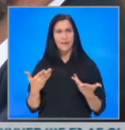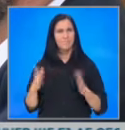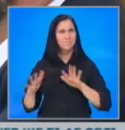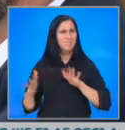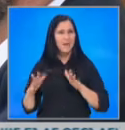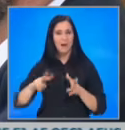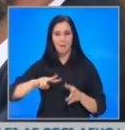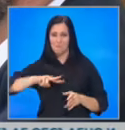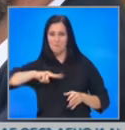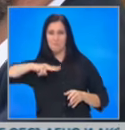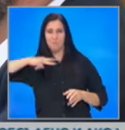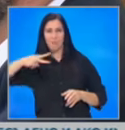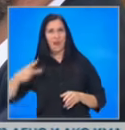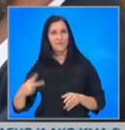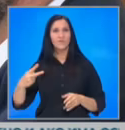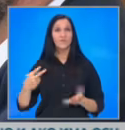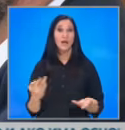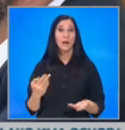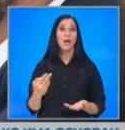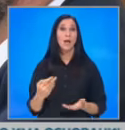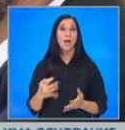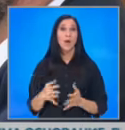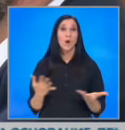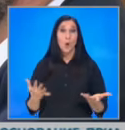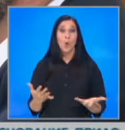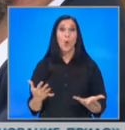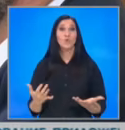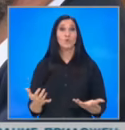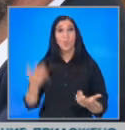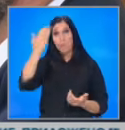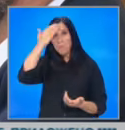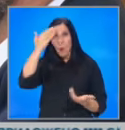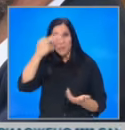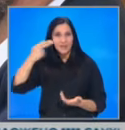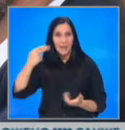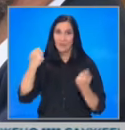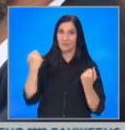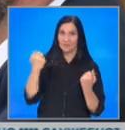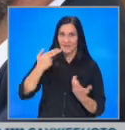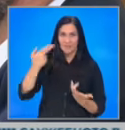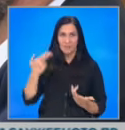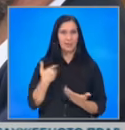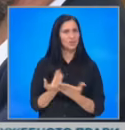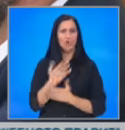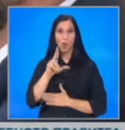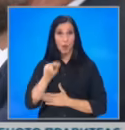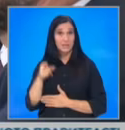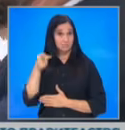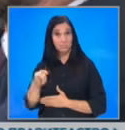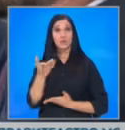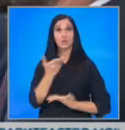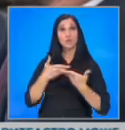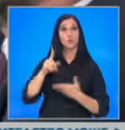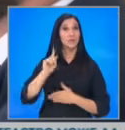някак си прехвърляме от болната глава на здравата тематиката. Аз началото казах, че тази